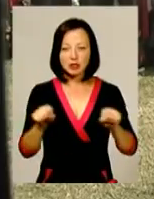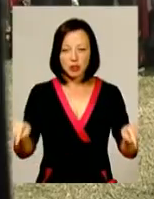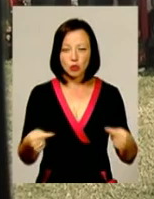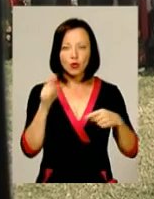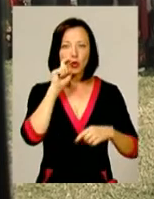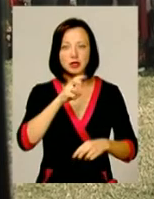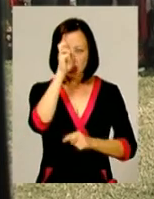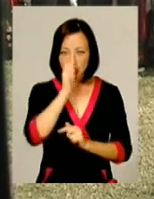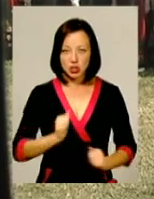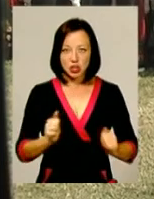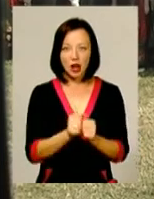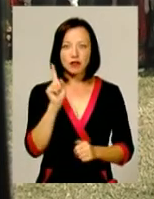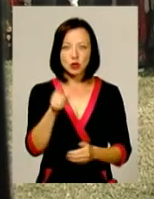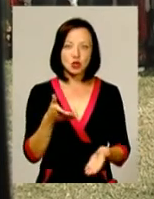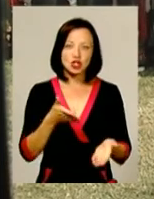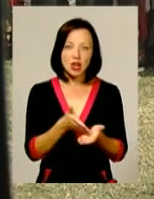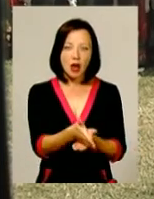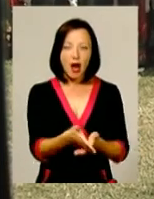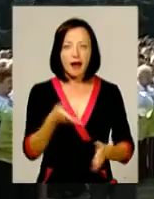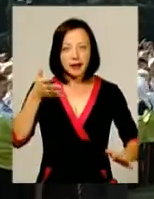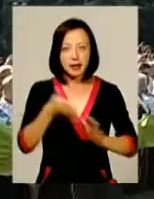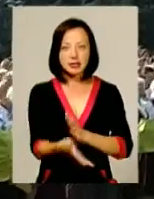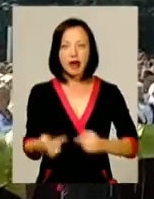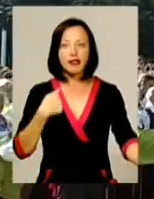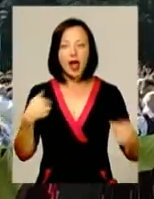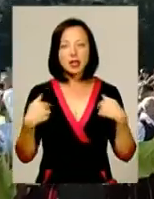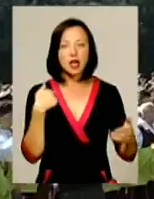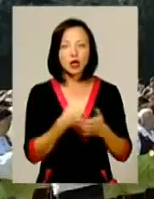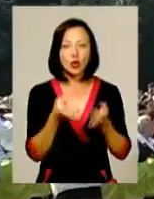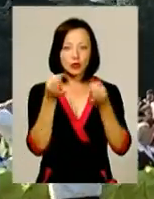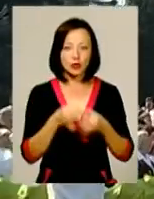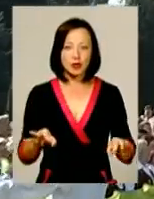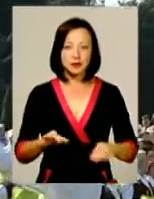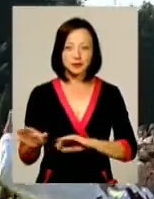української держави, а й той шлях крізь терни до волі.